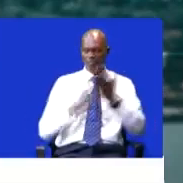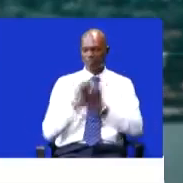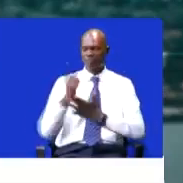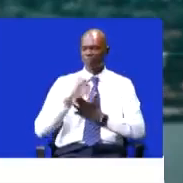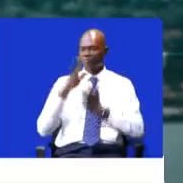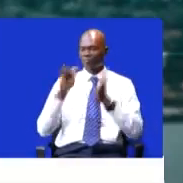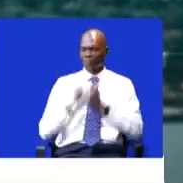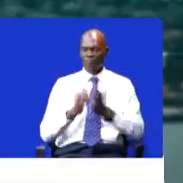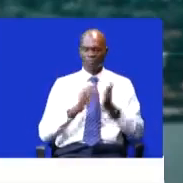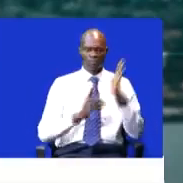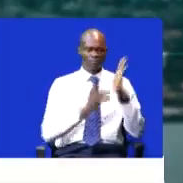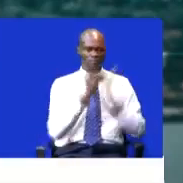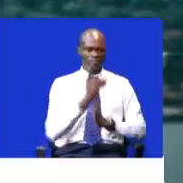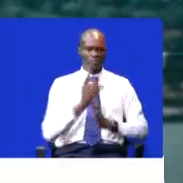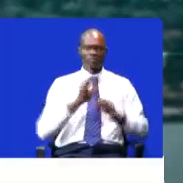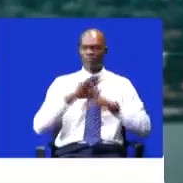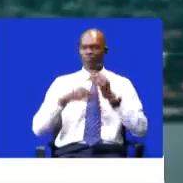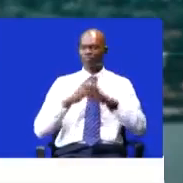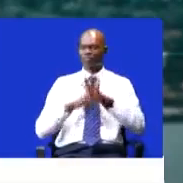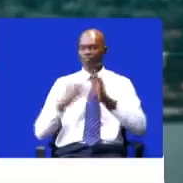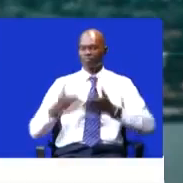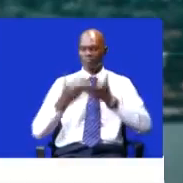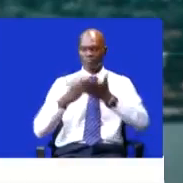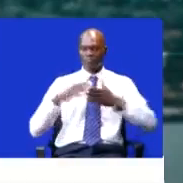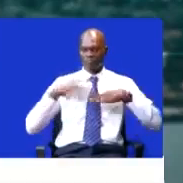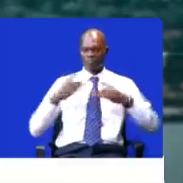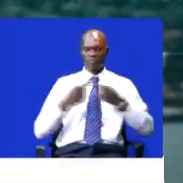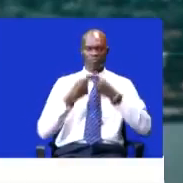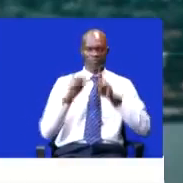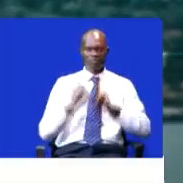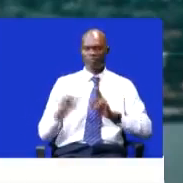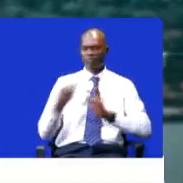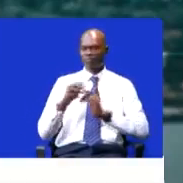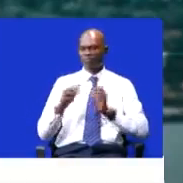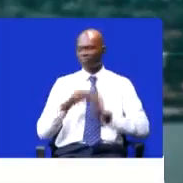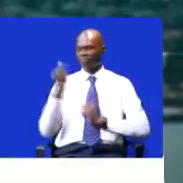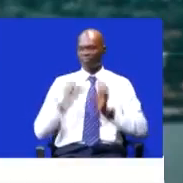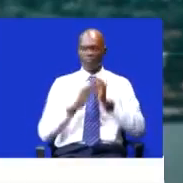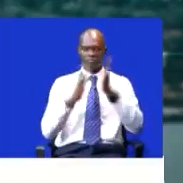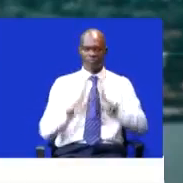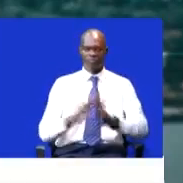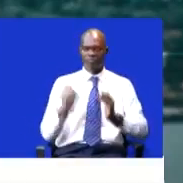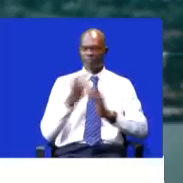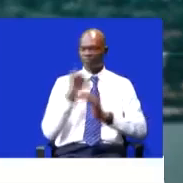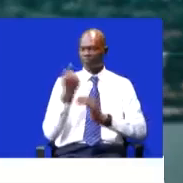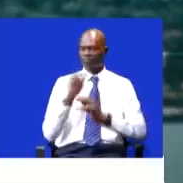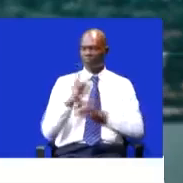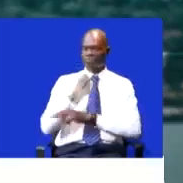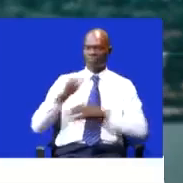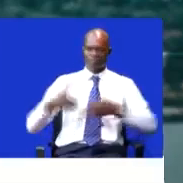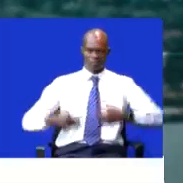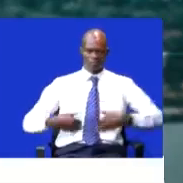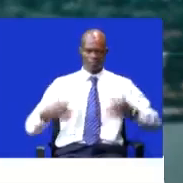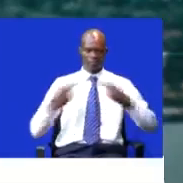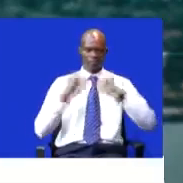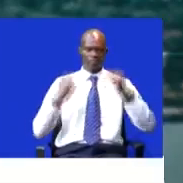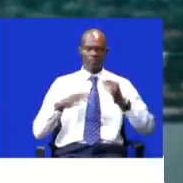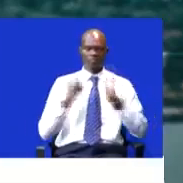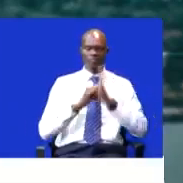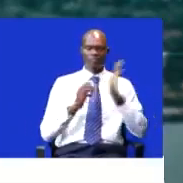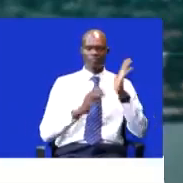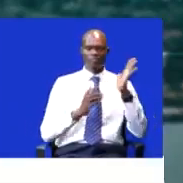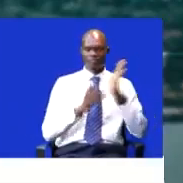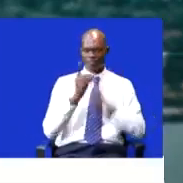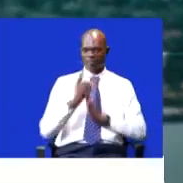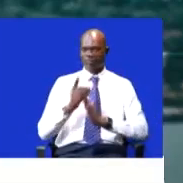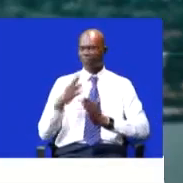ni chenro mag dongruok osebedi kichwalo ne jopiny mak mana nitiere moko kuom jotelo mosebedo ka tiyo kod rowere e kwedo chenro ma kamago eko ka